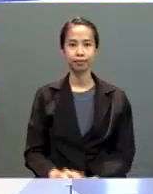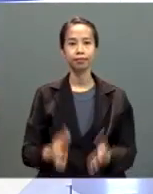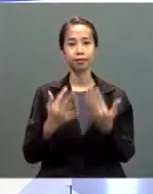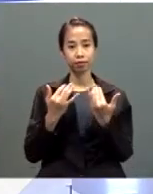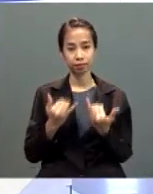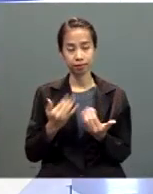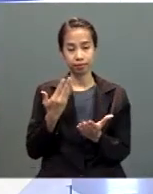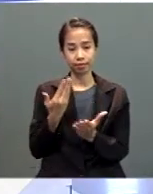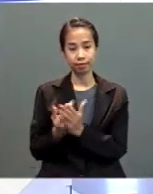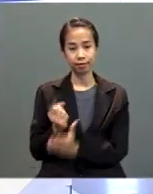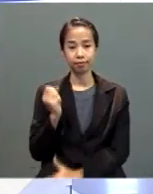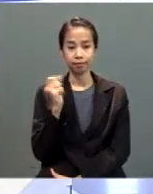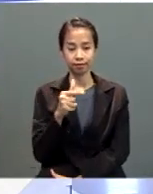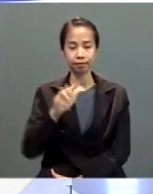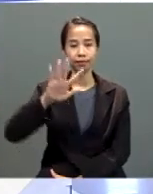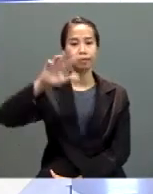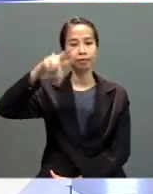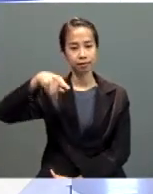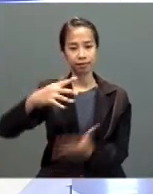ในเรื่องของการจ่ายเงินเยียวยา 5,000